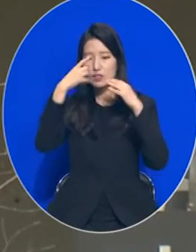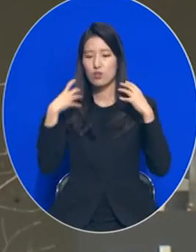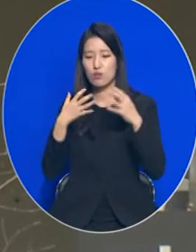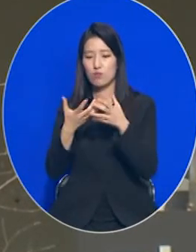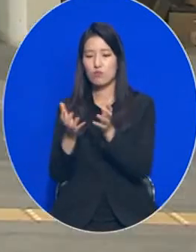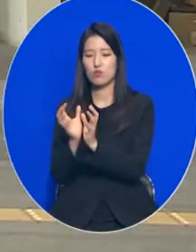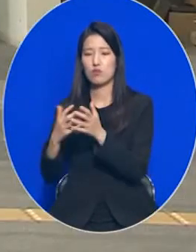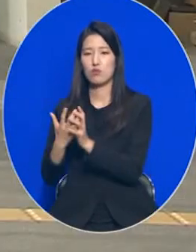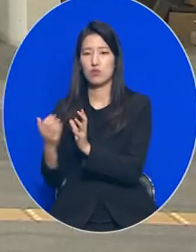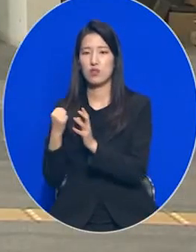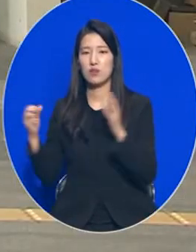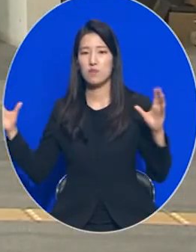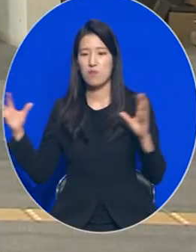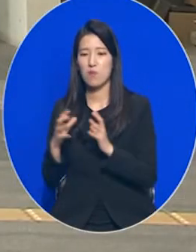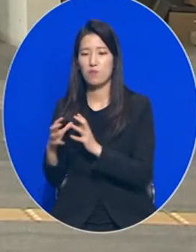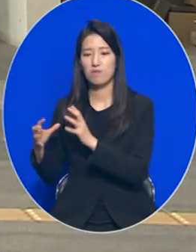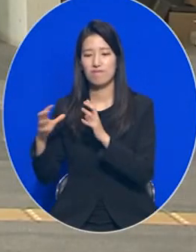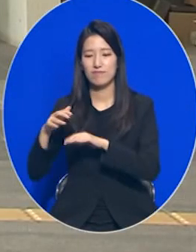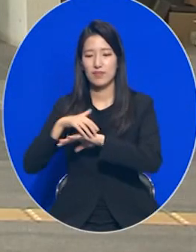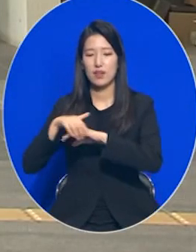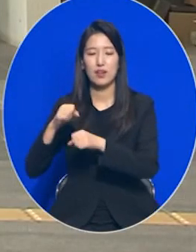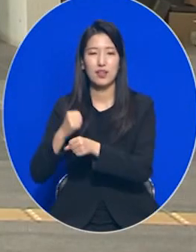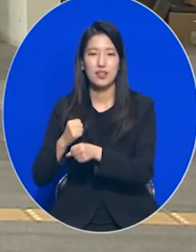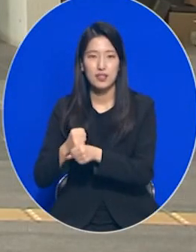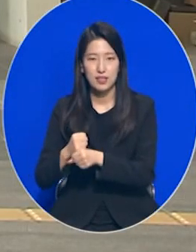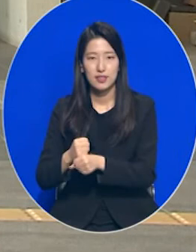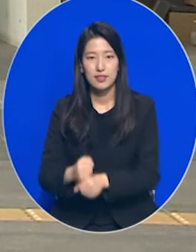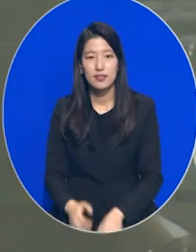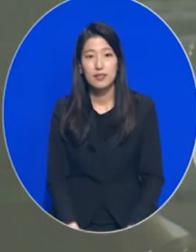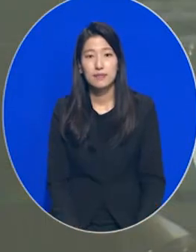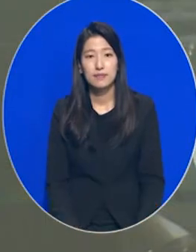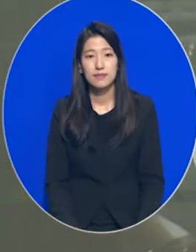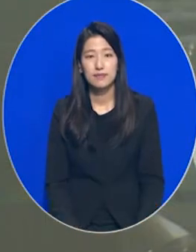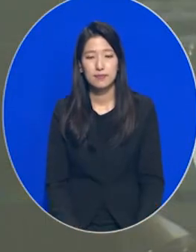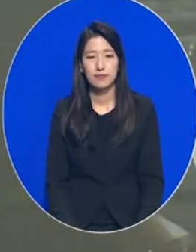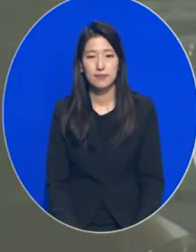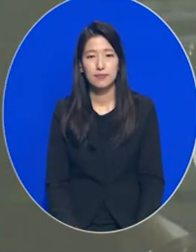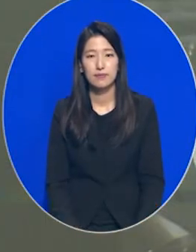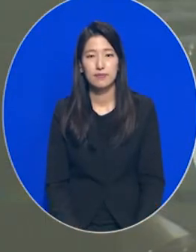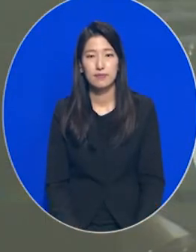지원 정책 강화를 중심으로 마련할 계획입니다. KTV 임소영입니다.